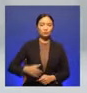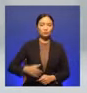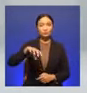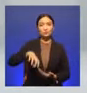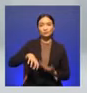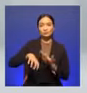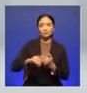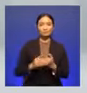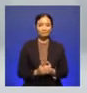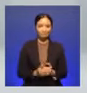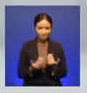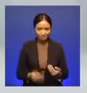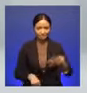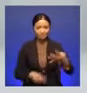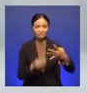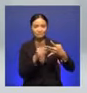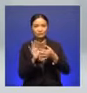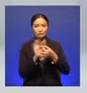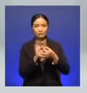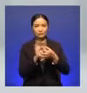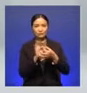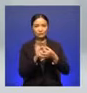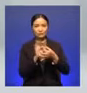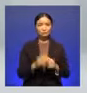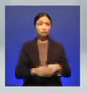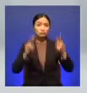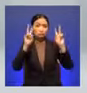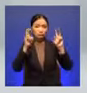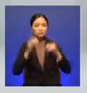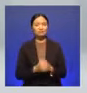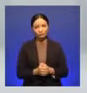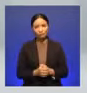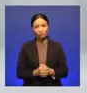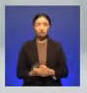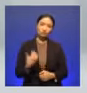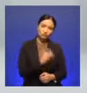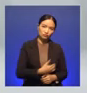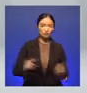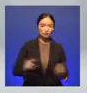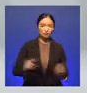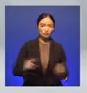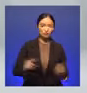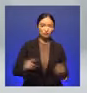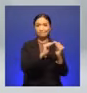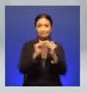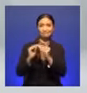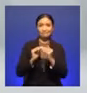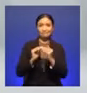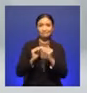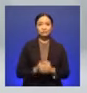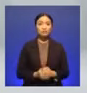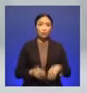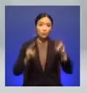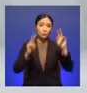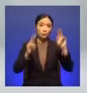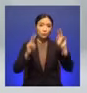างวิชาการฟอรัมที่3แล้วค่ะเป็นเรื่องความเป็นธรรมทางสังคมและสุขภาพนะคะซึ่งในหัวข้อ